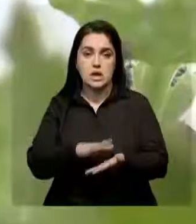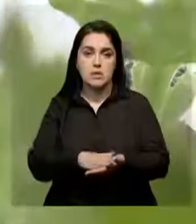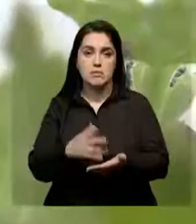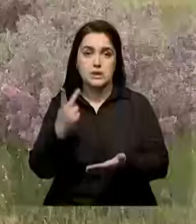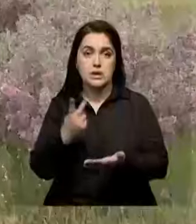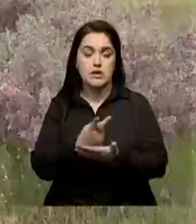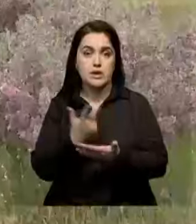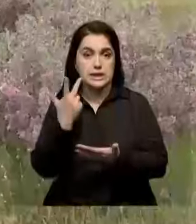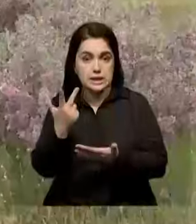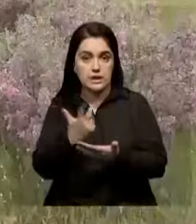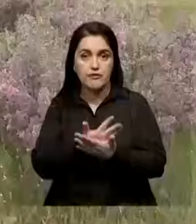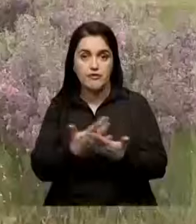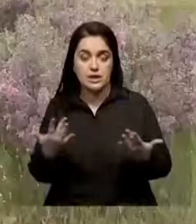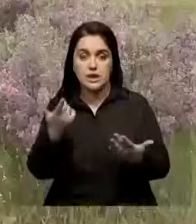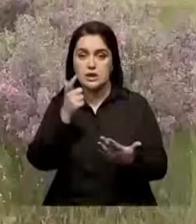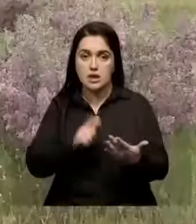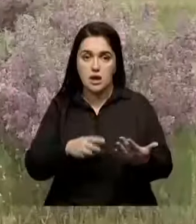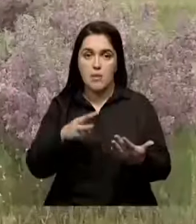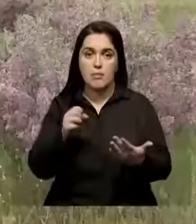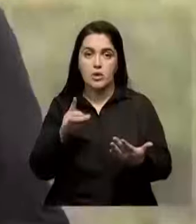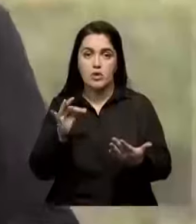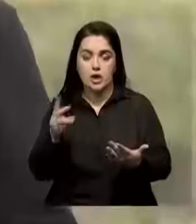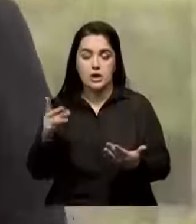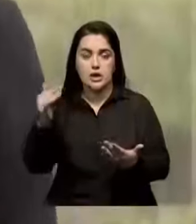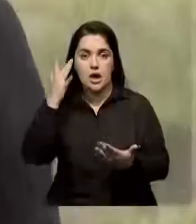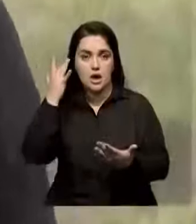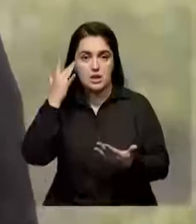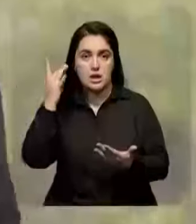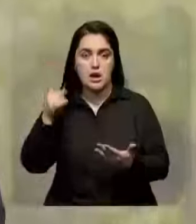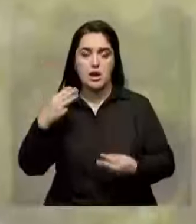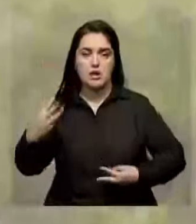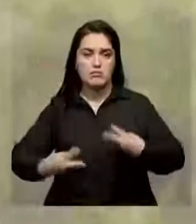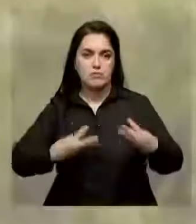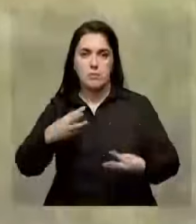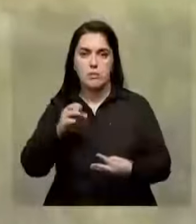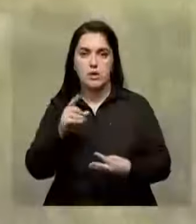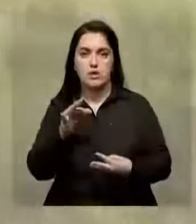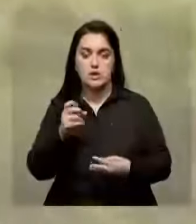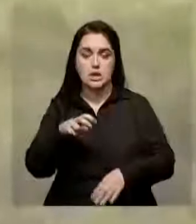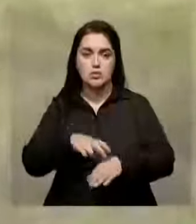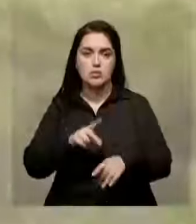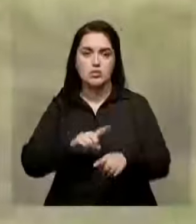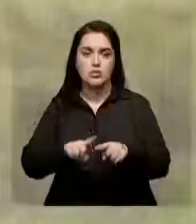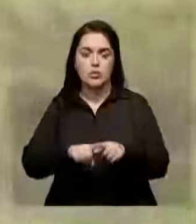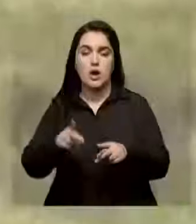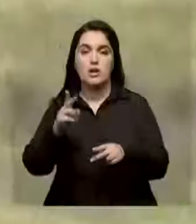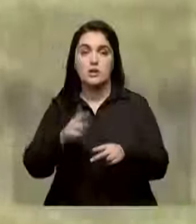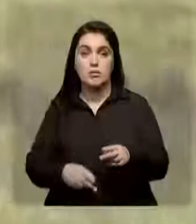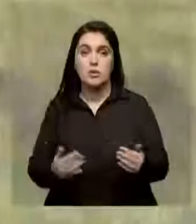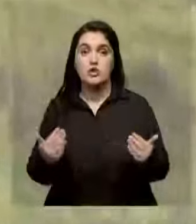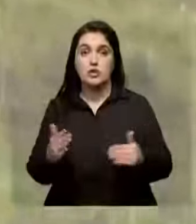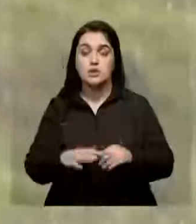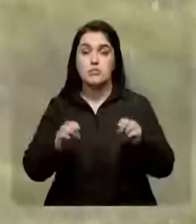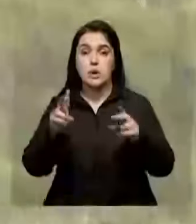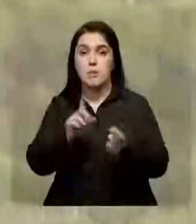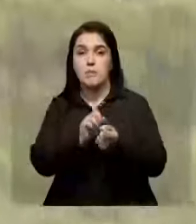вида саранчи – итальянская, марокканская и азиатская. Обработка против марокканской саранчи на стадии завершения. На данный момент специалисты